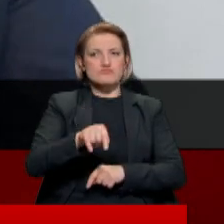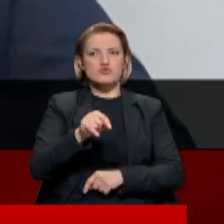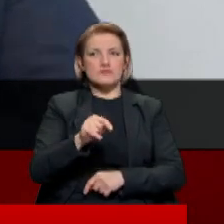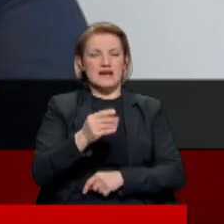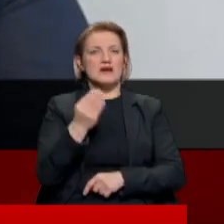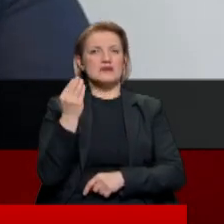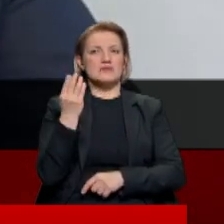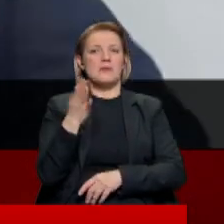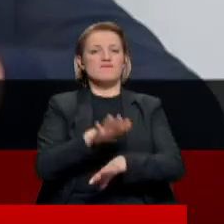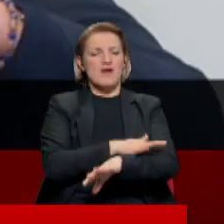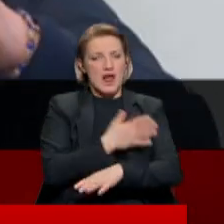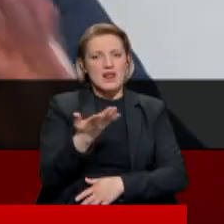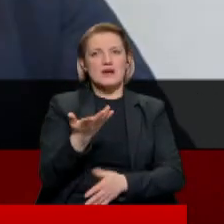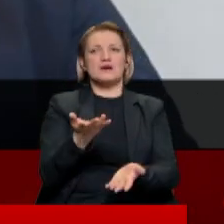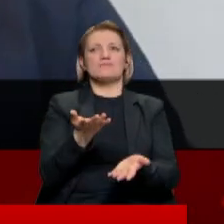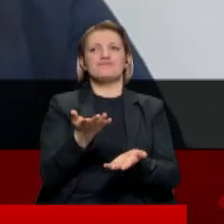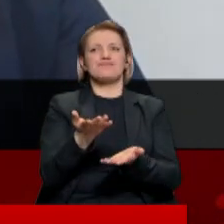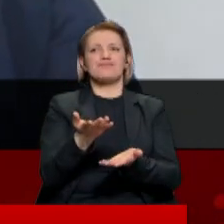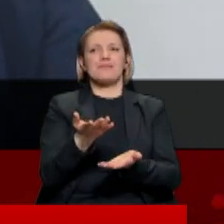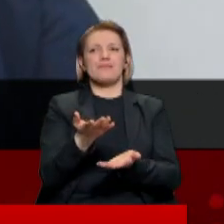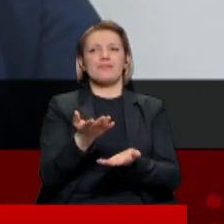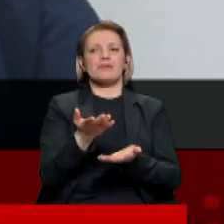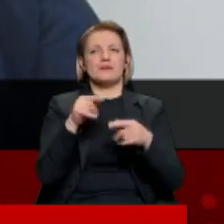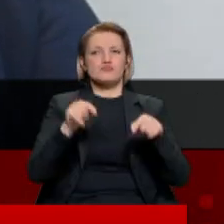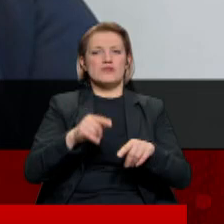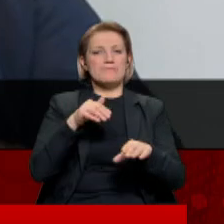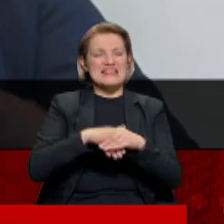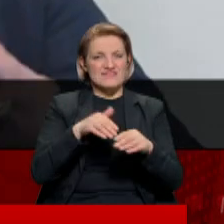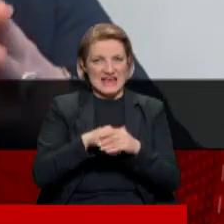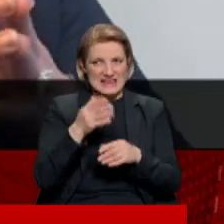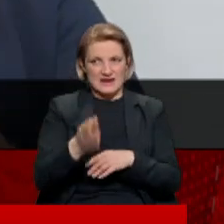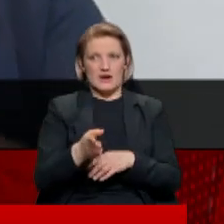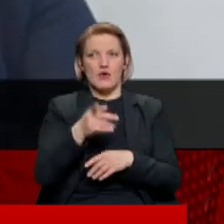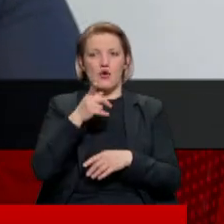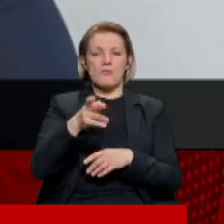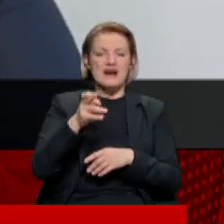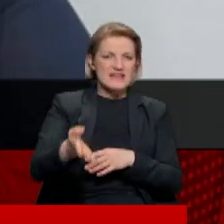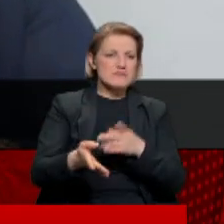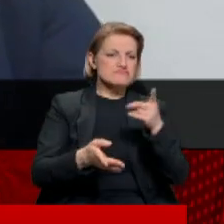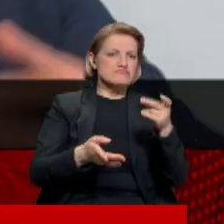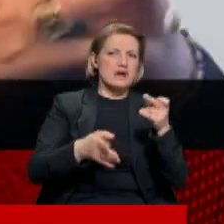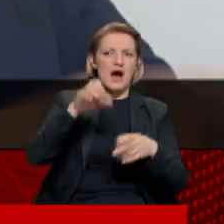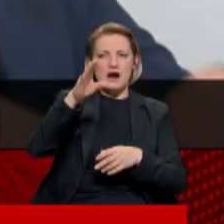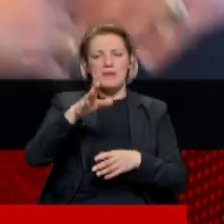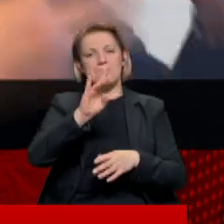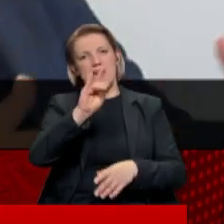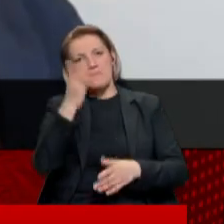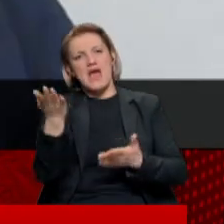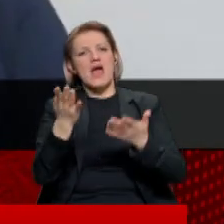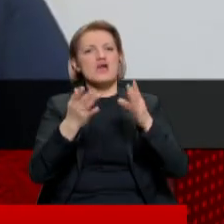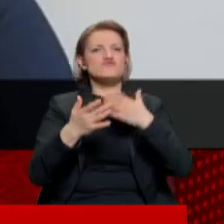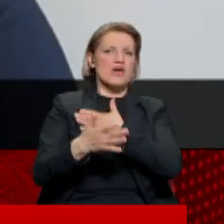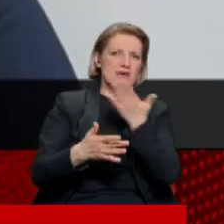vali, ne kaymakam, ne işte buradaki milletvekili, o partili, bu partili, AKP'li, MHP'li